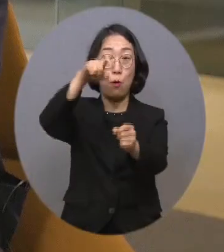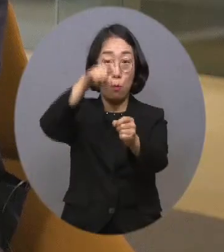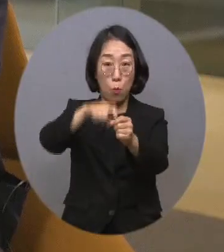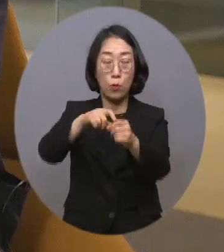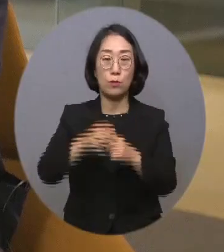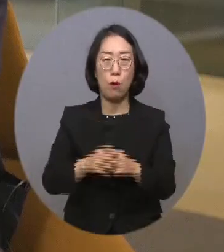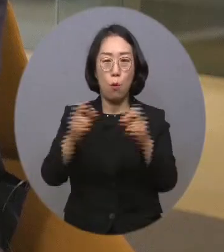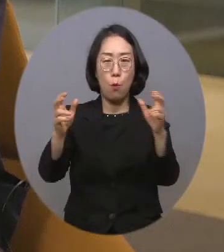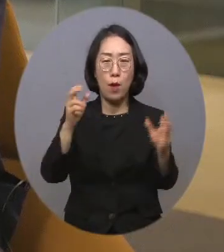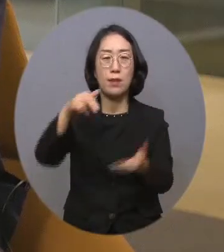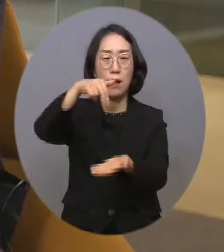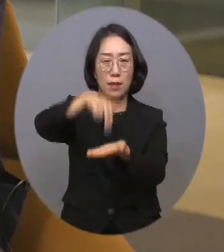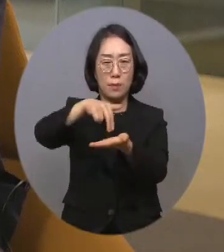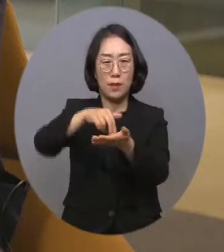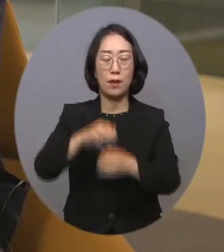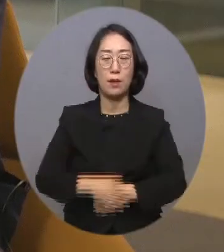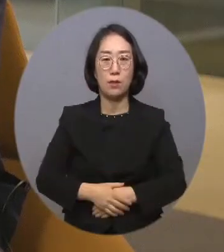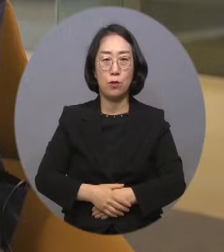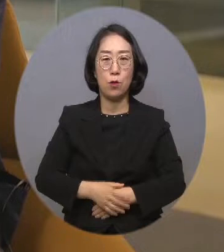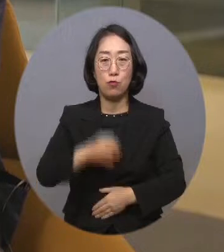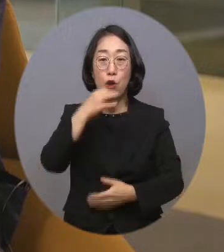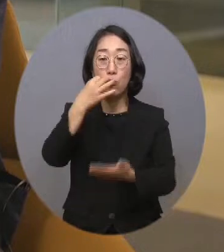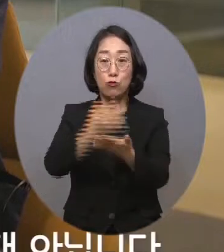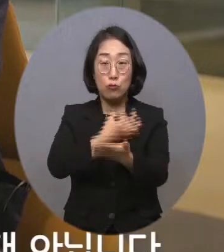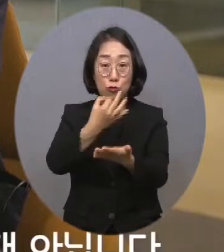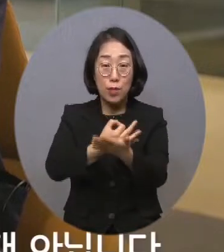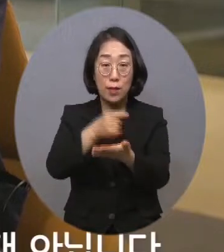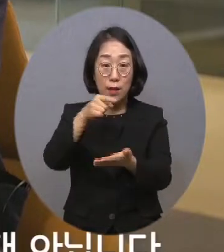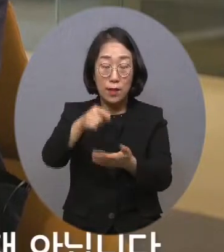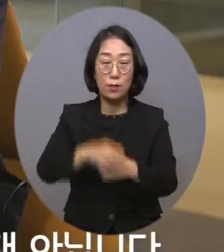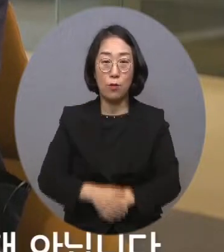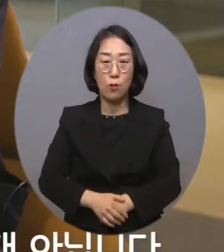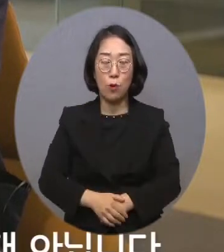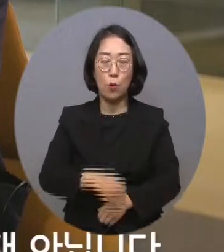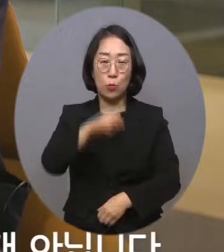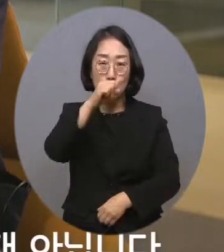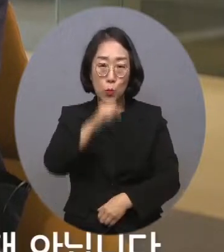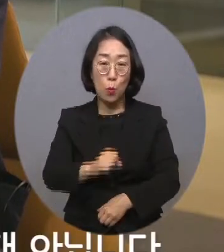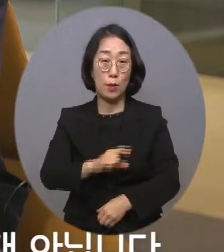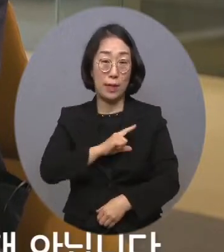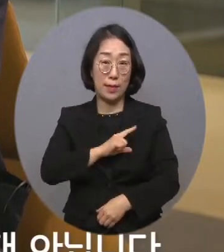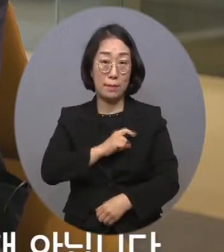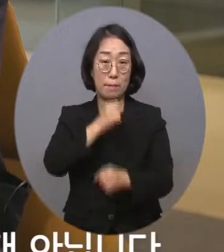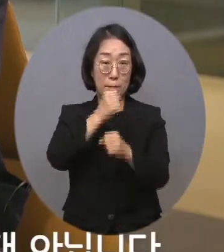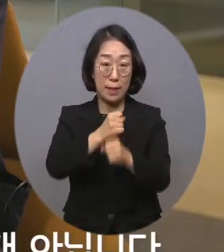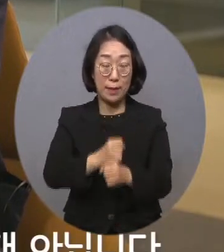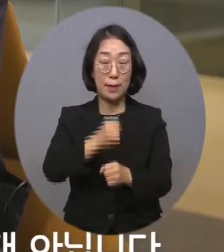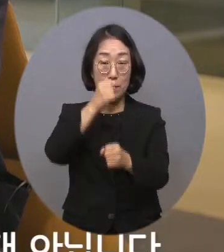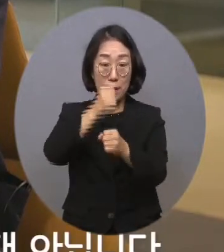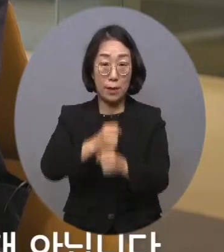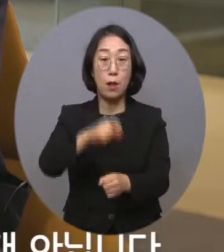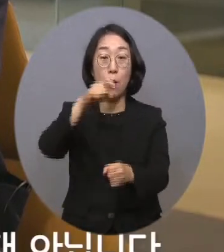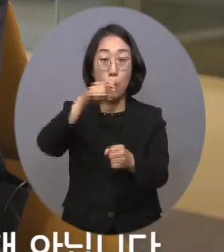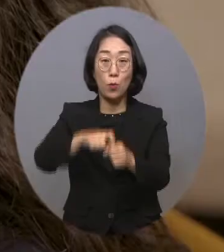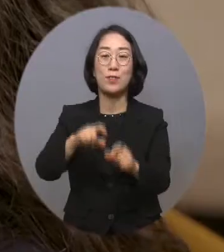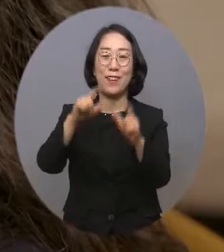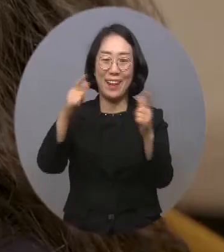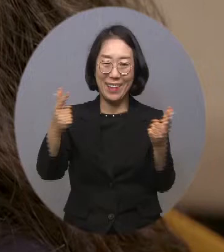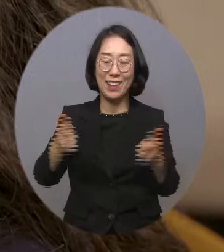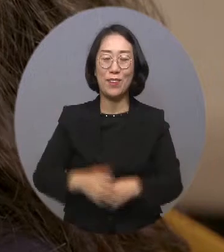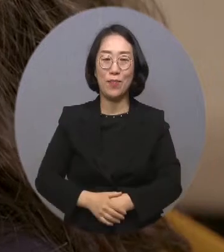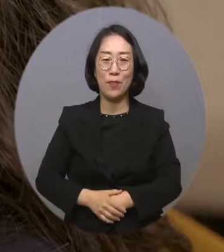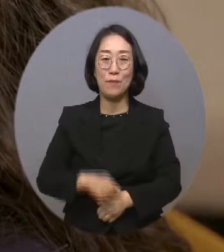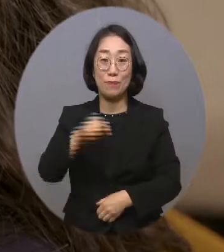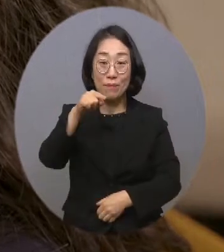회사 입장에서는 운영 이익금을 많이 내서 회사에 득이 되는 브랜드로 운영을 하고자 하는 목적이 절대 아닙니다.